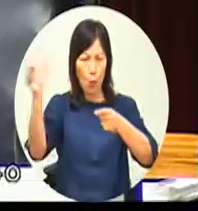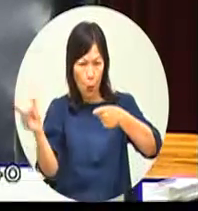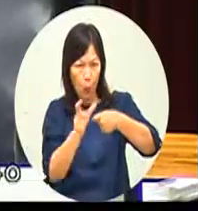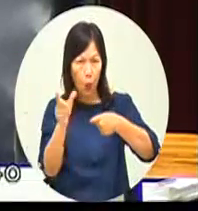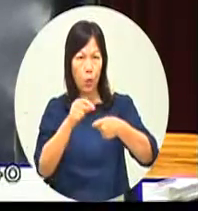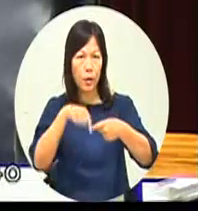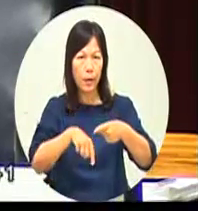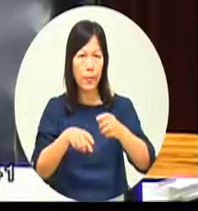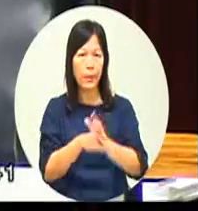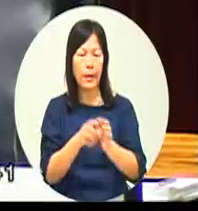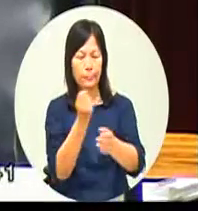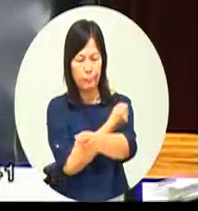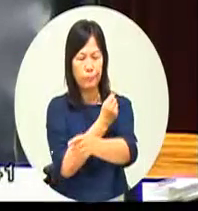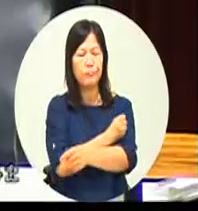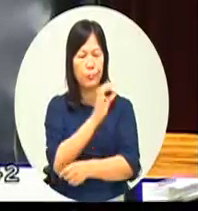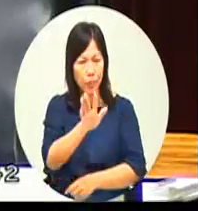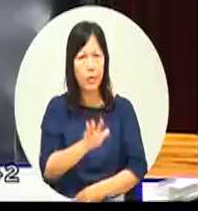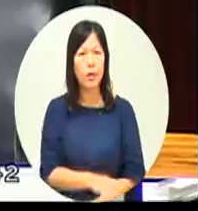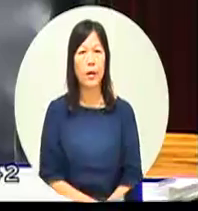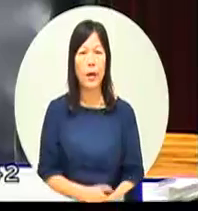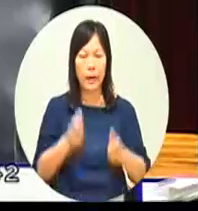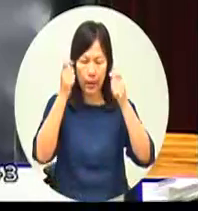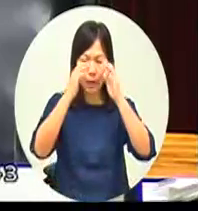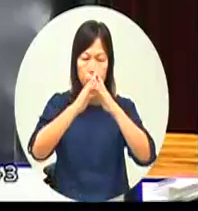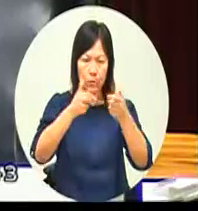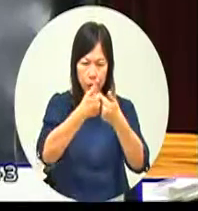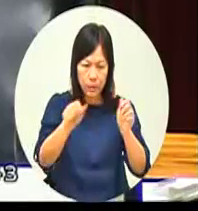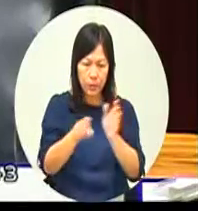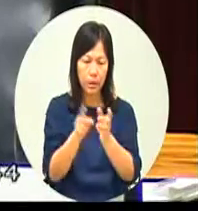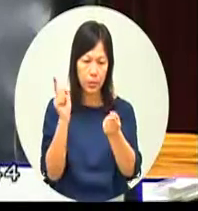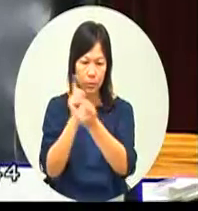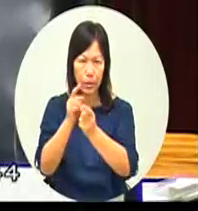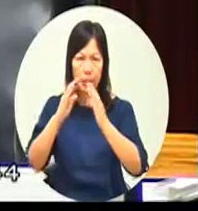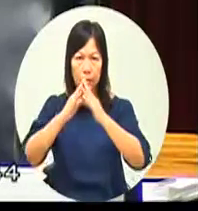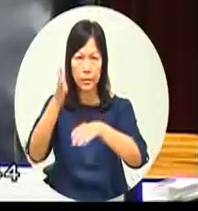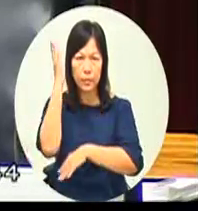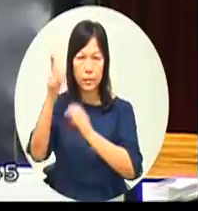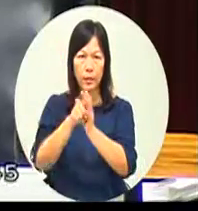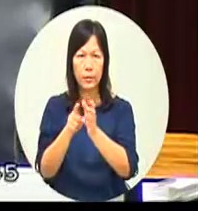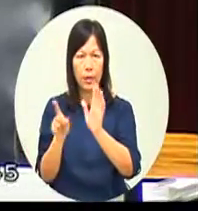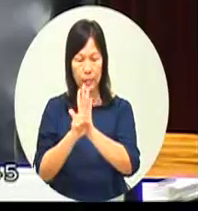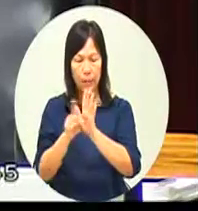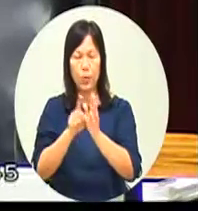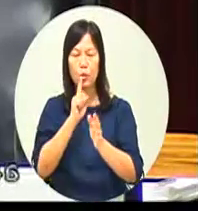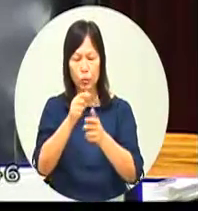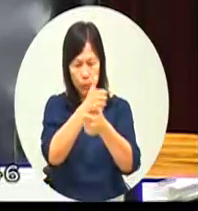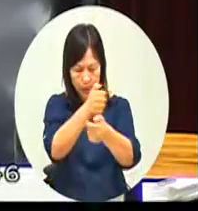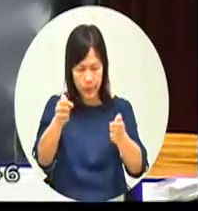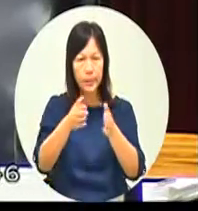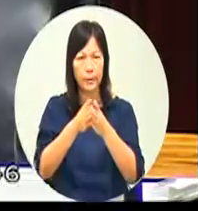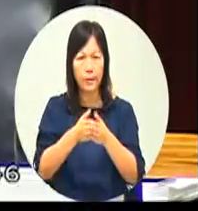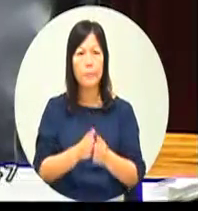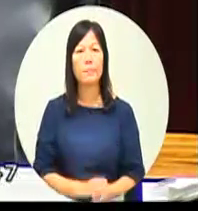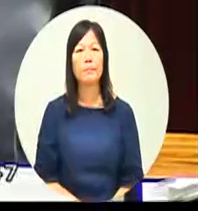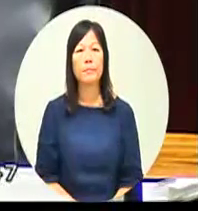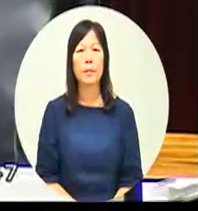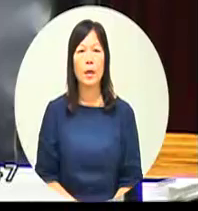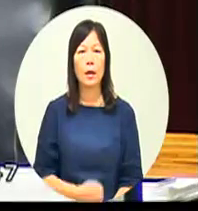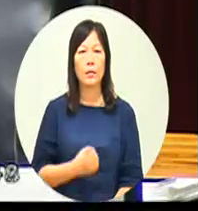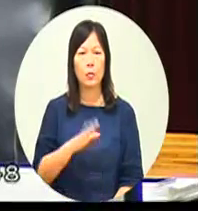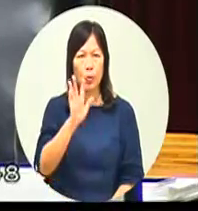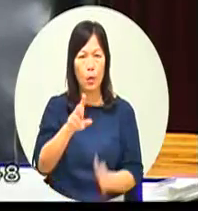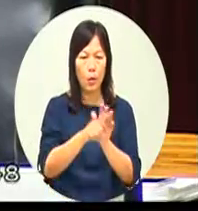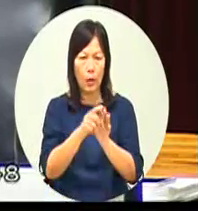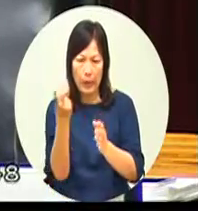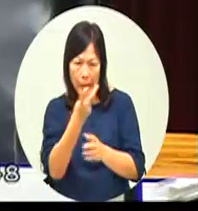中辛苦了，高雄市议会向辛苦的市政府表达感谢之意。虽然两个